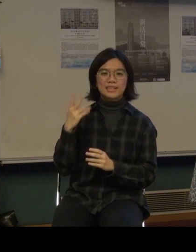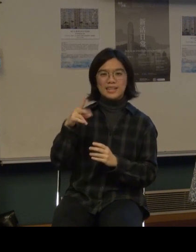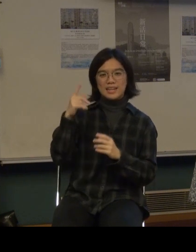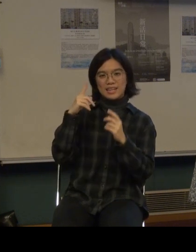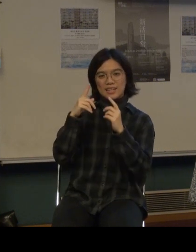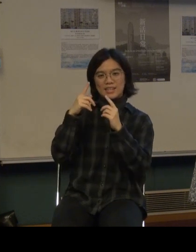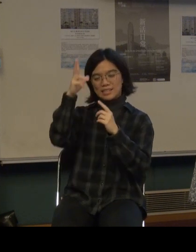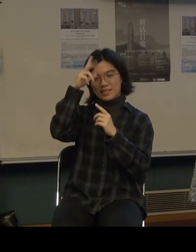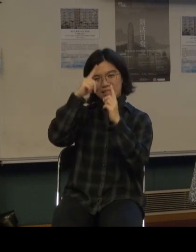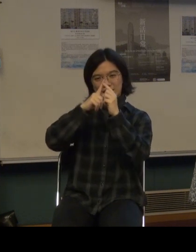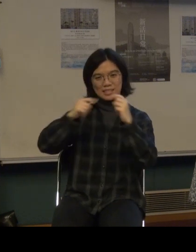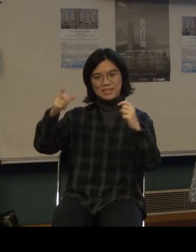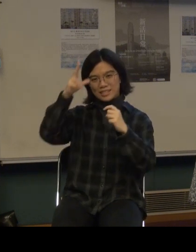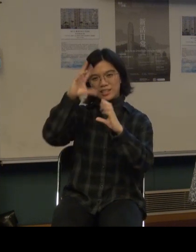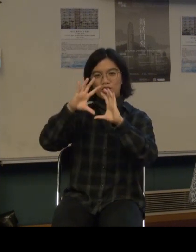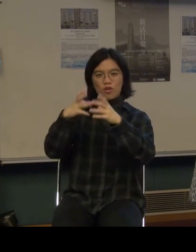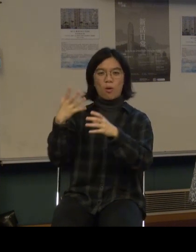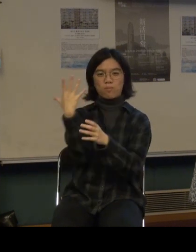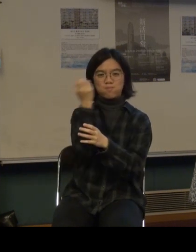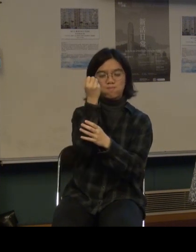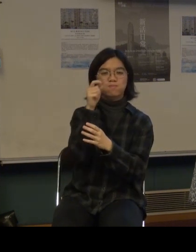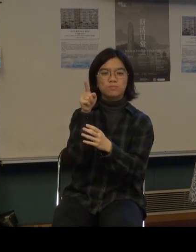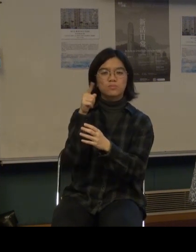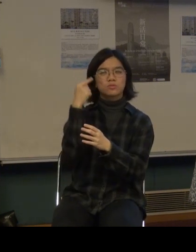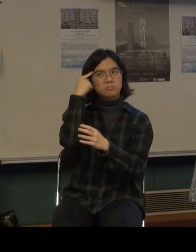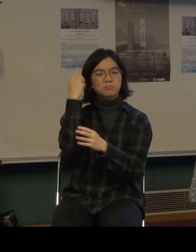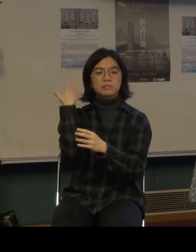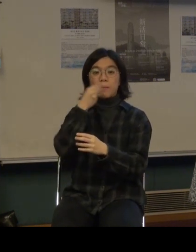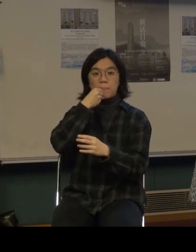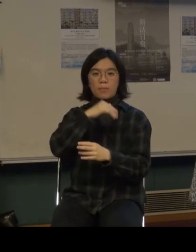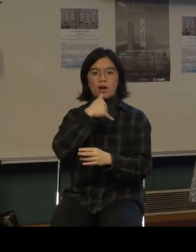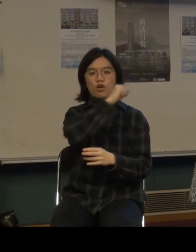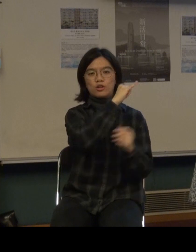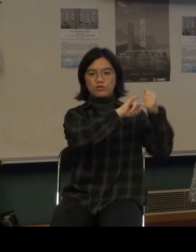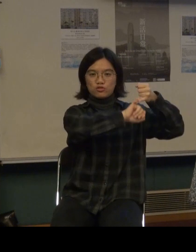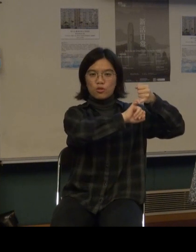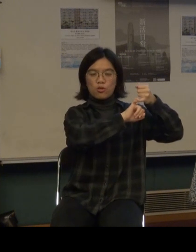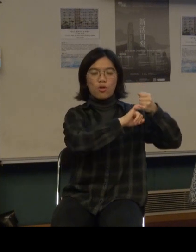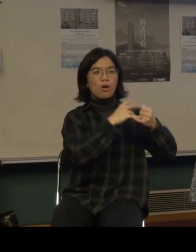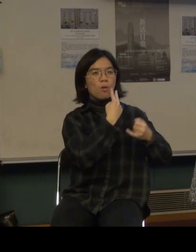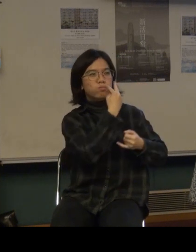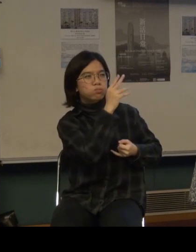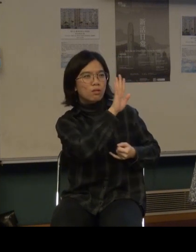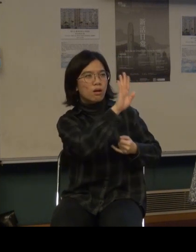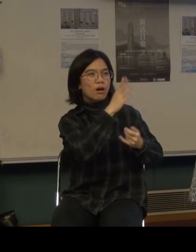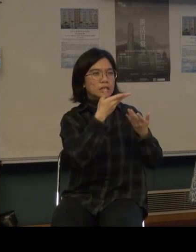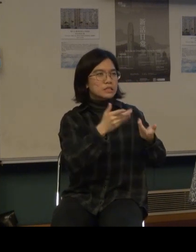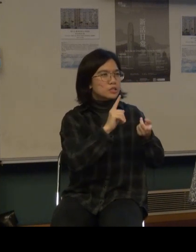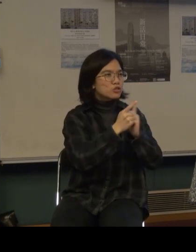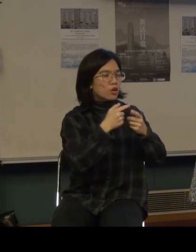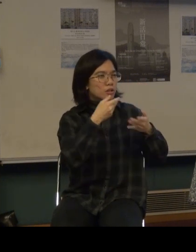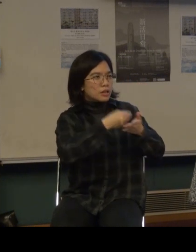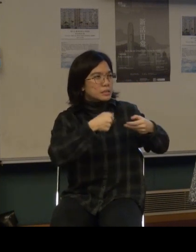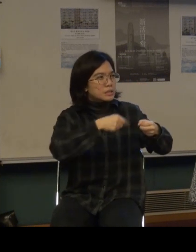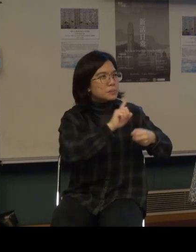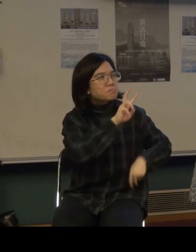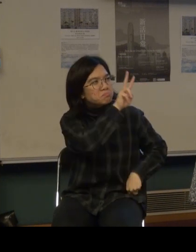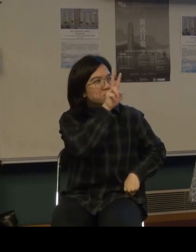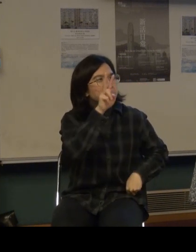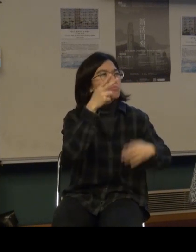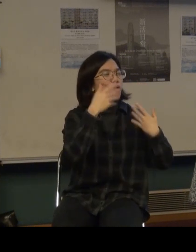咧就曾經去上海咧去參觀上海嘅摩登街市。佢睇完之後咧，佢好覺